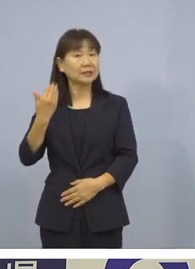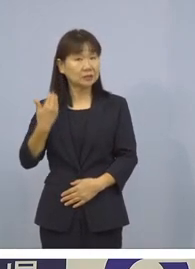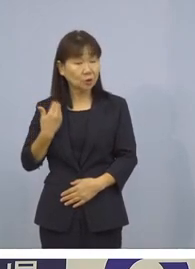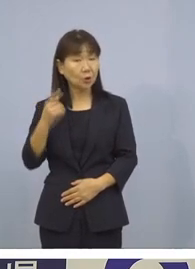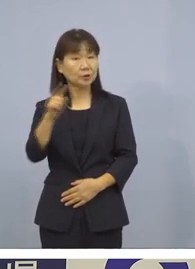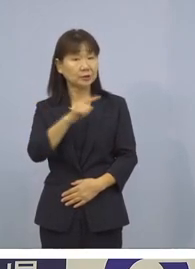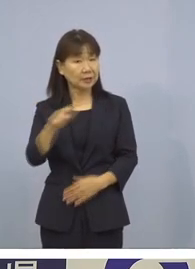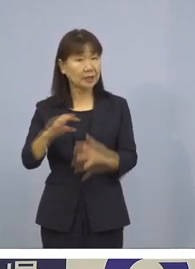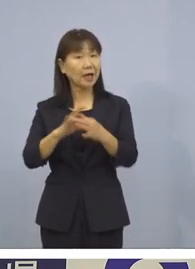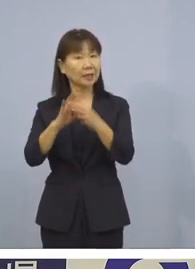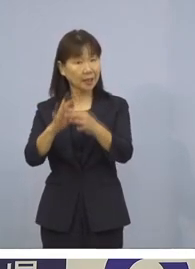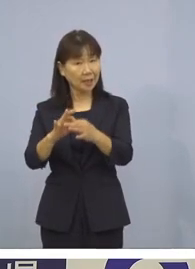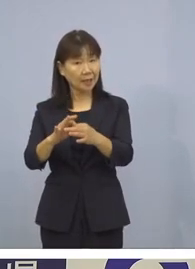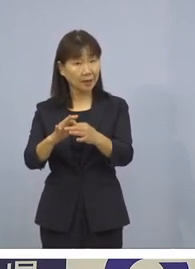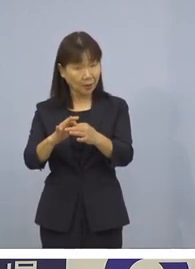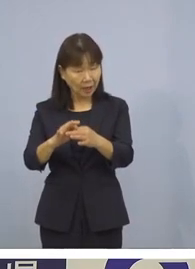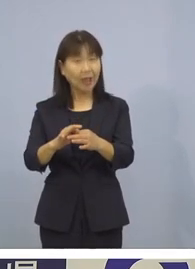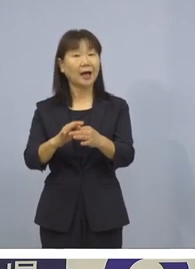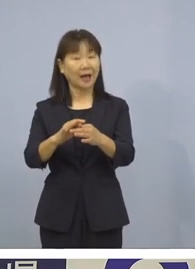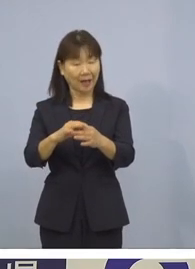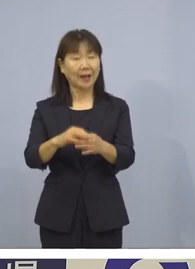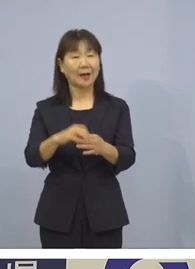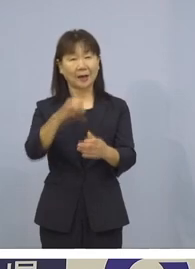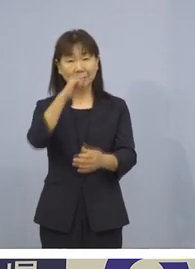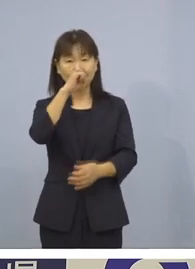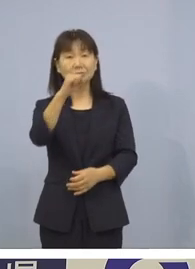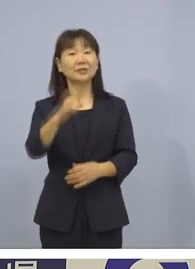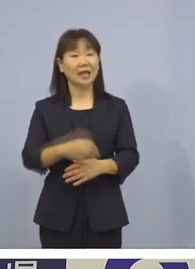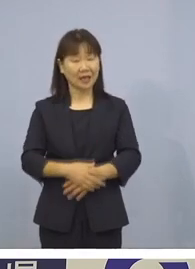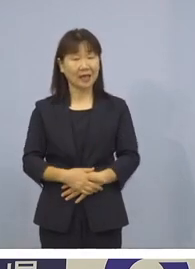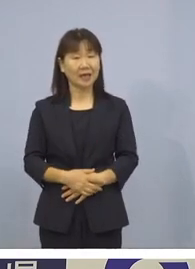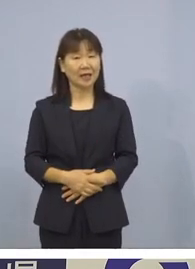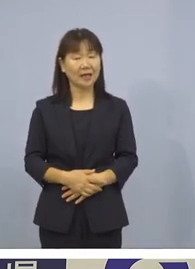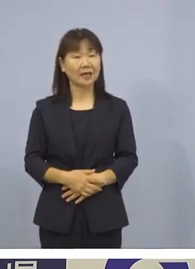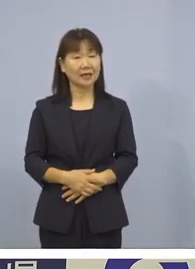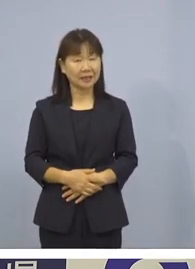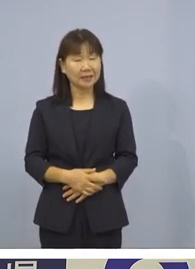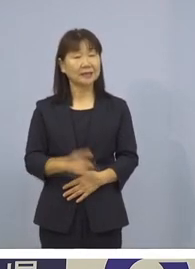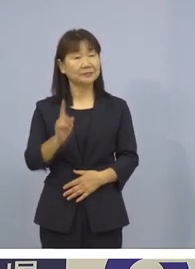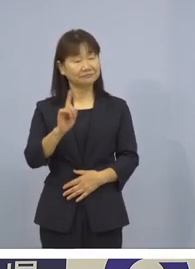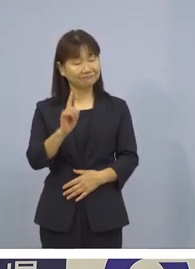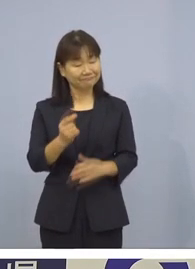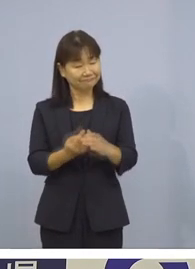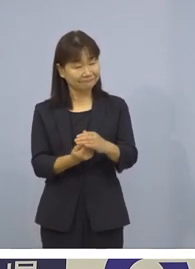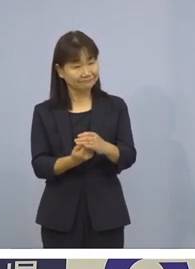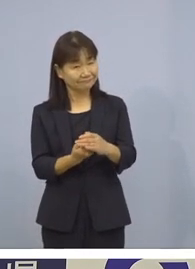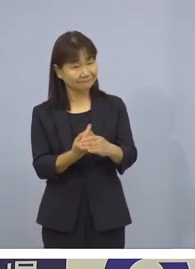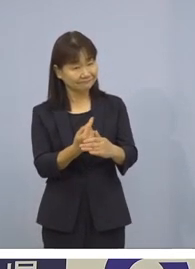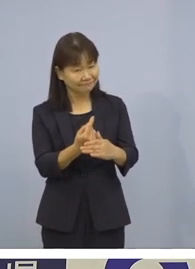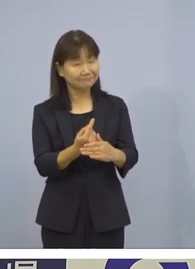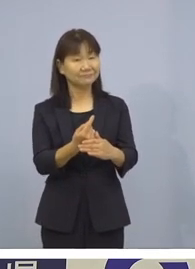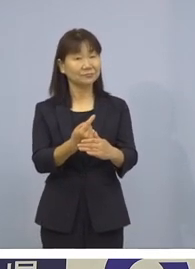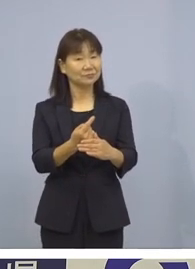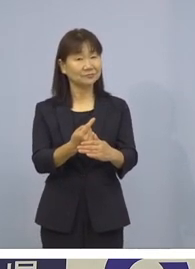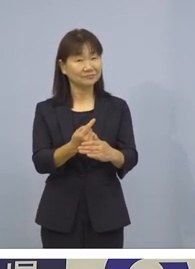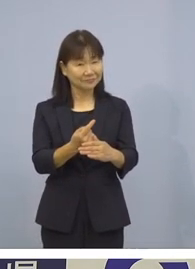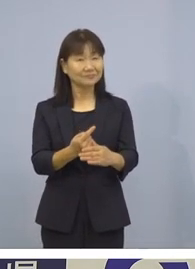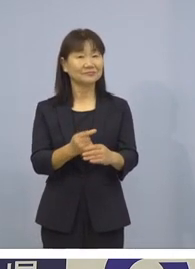脈っていうものが生きて、そしてまた芽を出しつつある、まあ、こういったことだと思